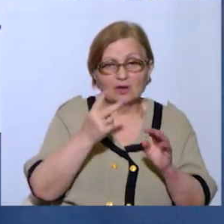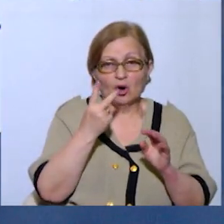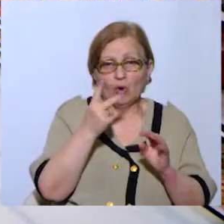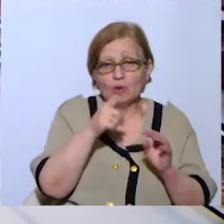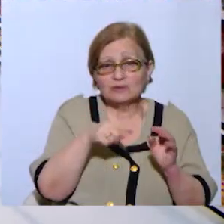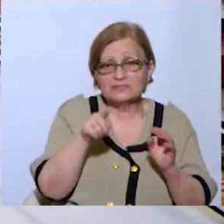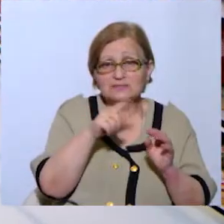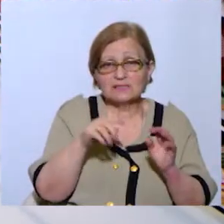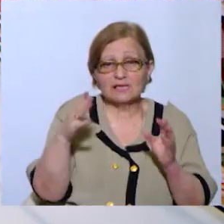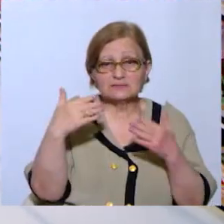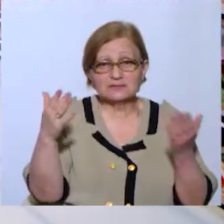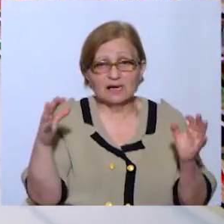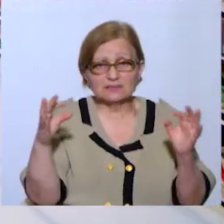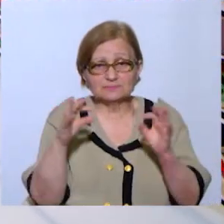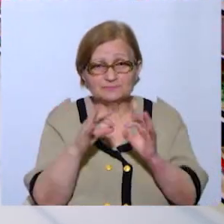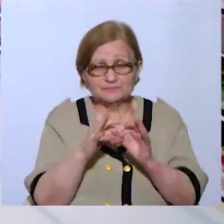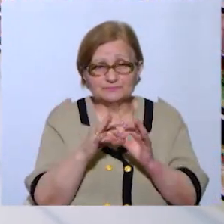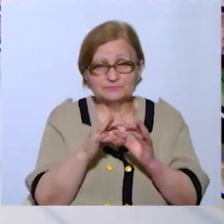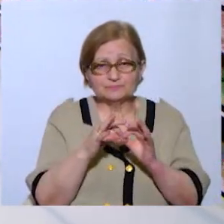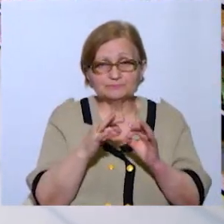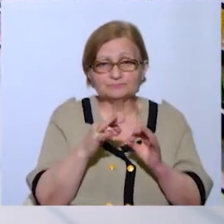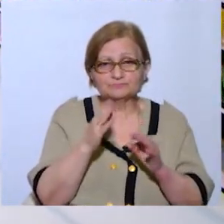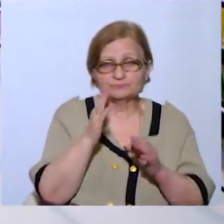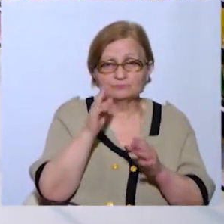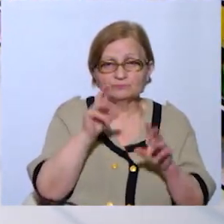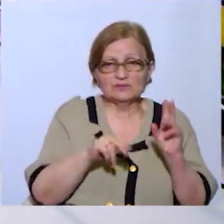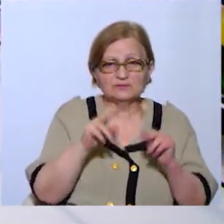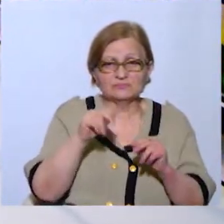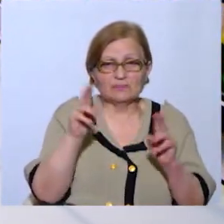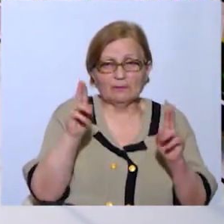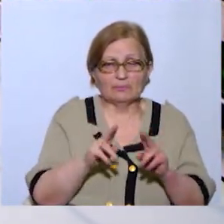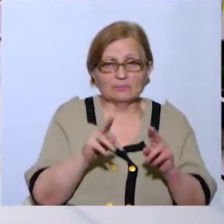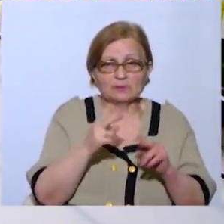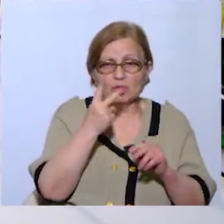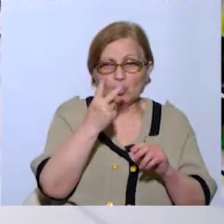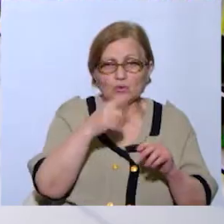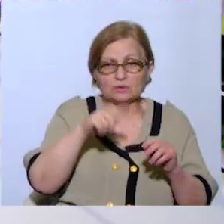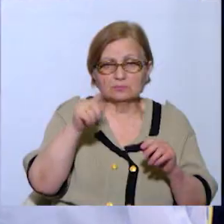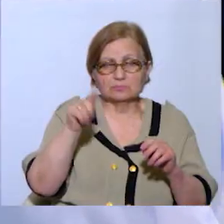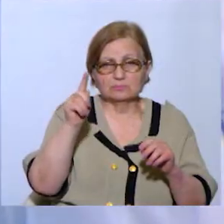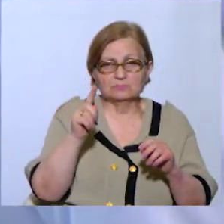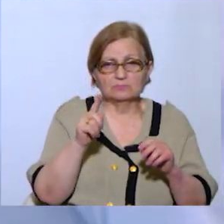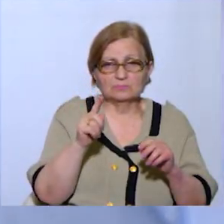წრეწირის გარეშეხების დროს საერთო გარემხების ფორმულა ითვლება ორი ფესვი RR